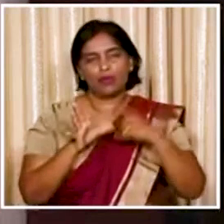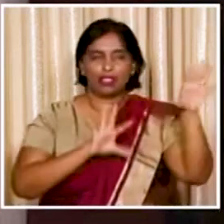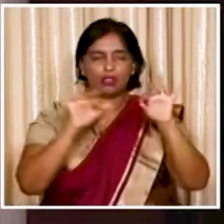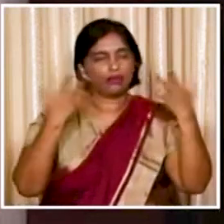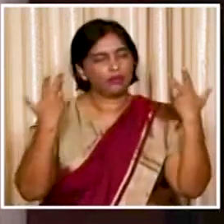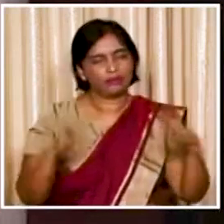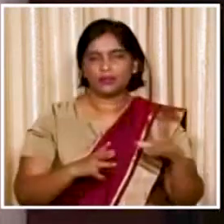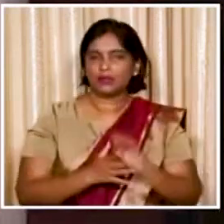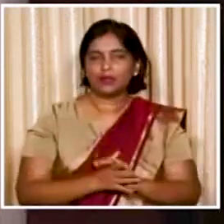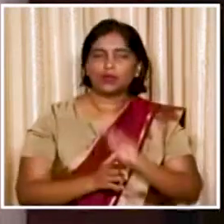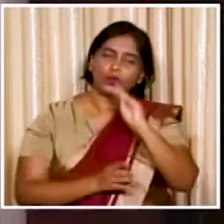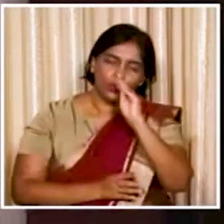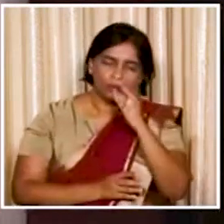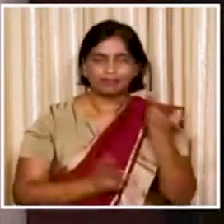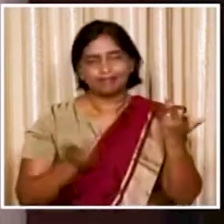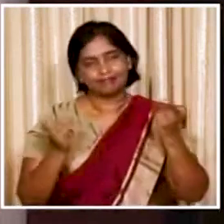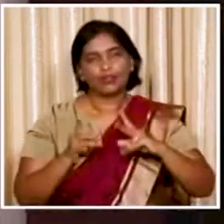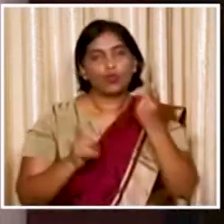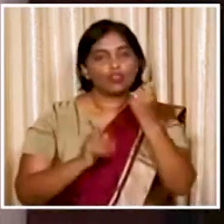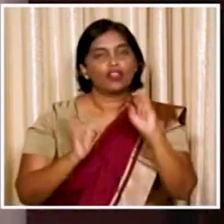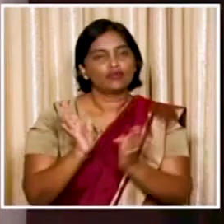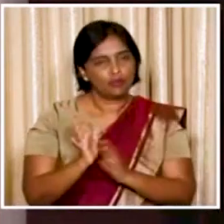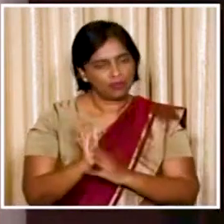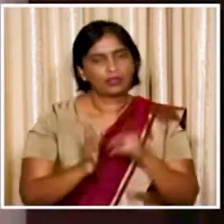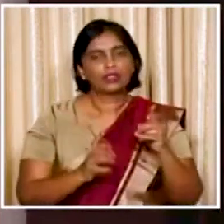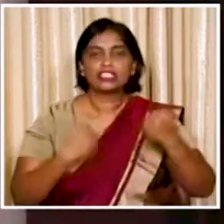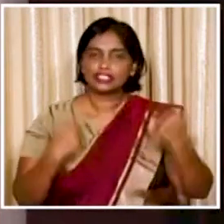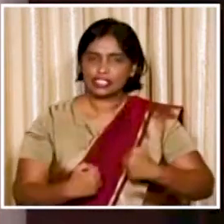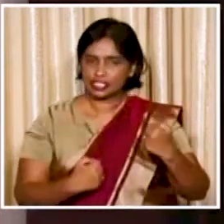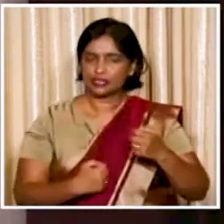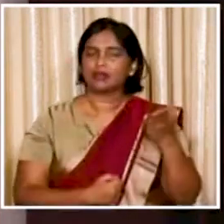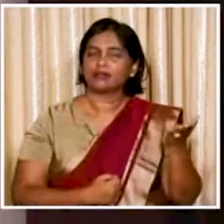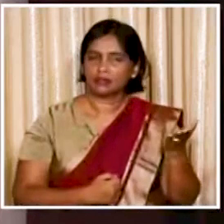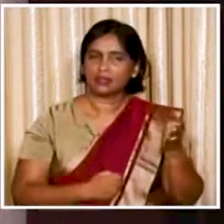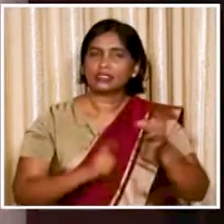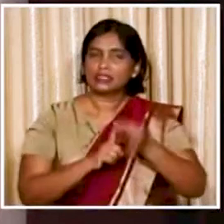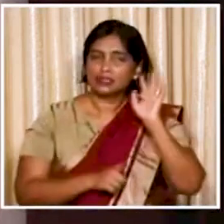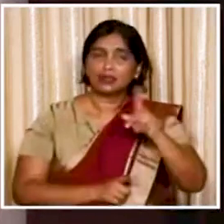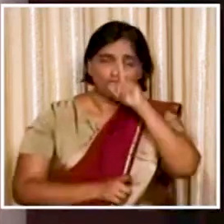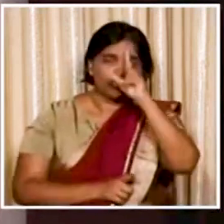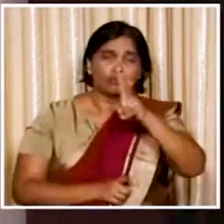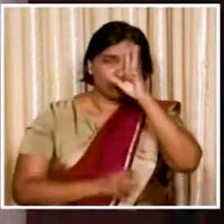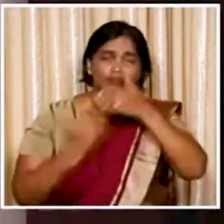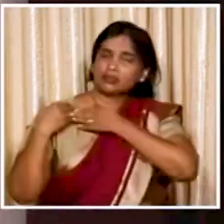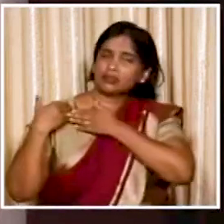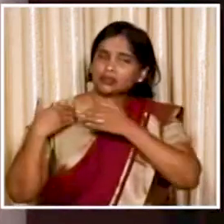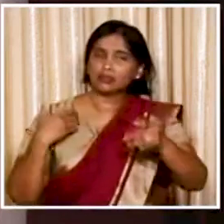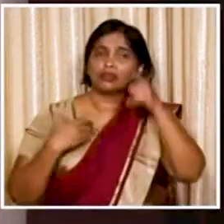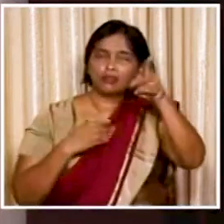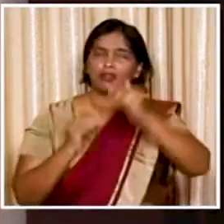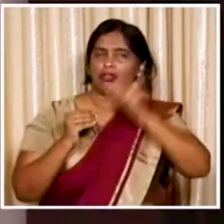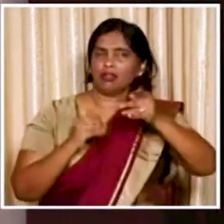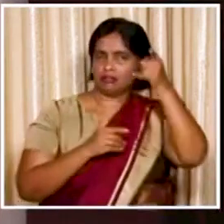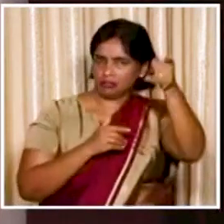ඉවරයි. අඩුම ගානේ මේ ෆිනෑන්ස් කමිටි එකේ චෙයාර්මන්ෂිප් එක දැන් සති ගානක් ඔබතුමත් කල්